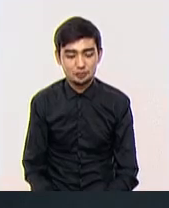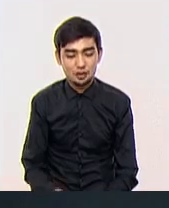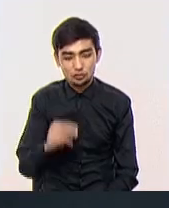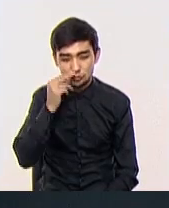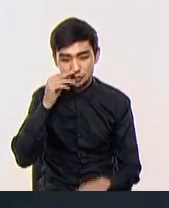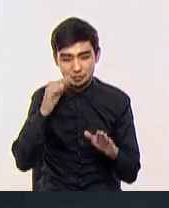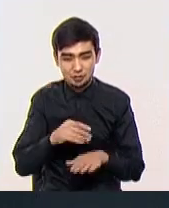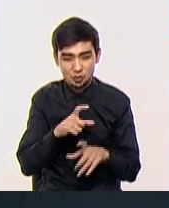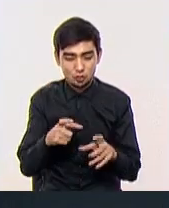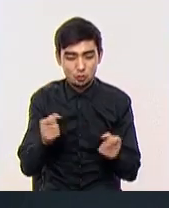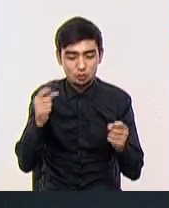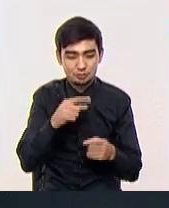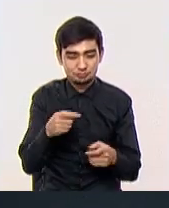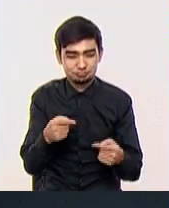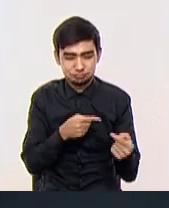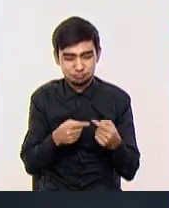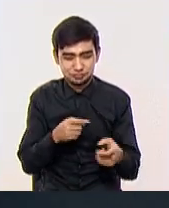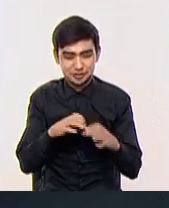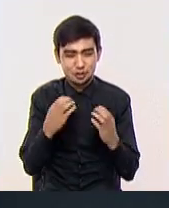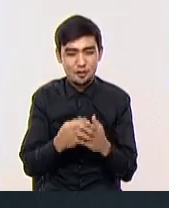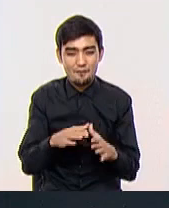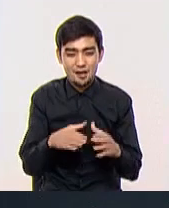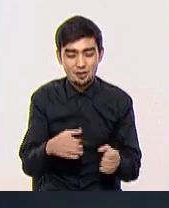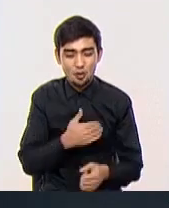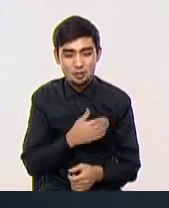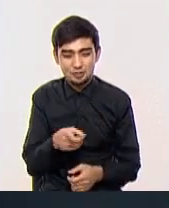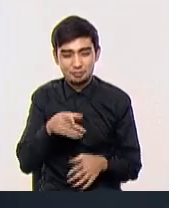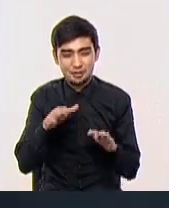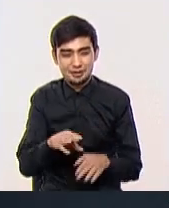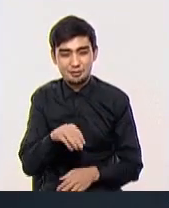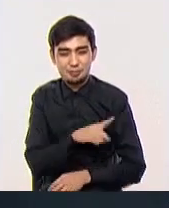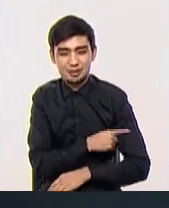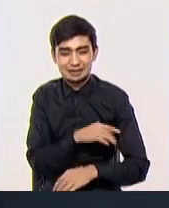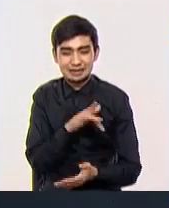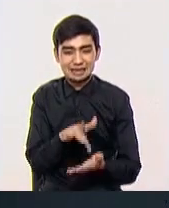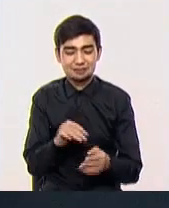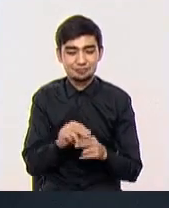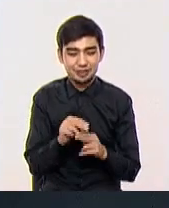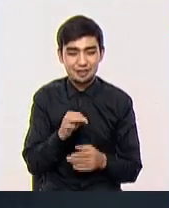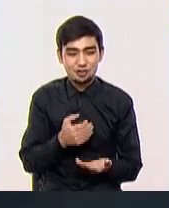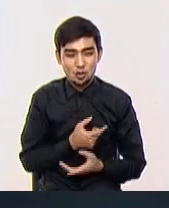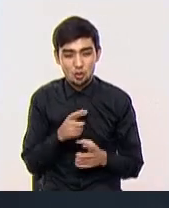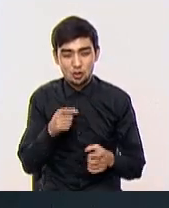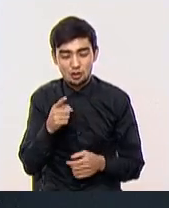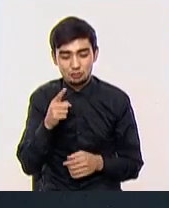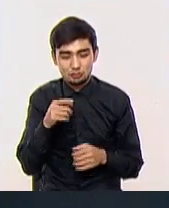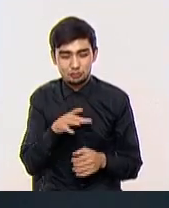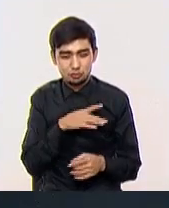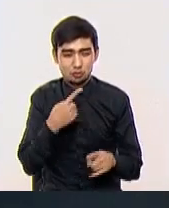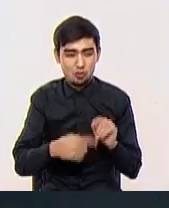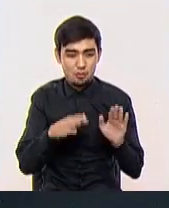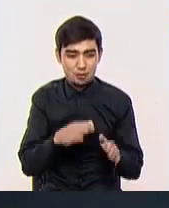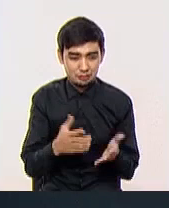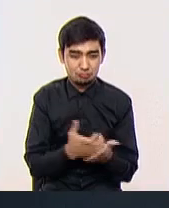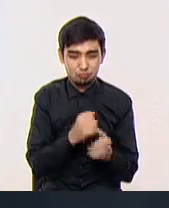А в Шымкенте людям удалось отстоять стадион. Власти хотели на его месте построить медцентр, но жители посчитали, что для него можно найти